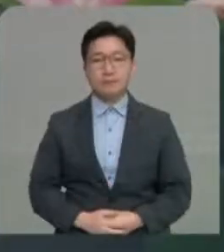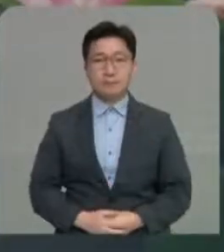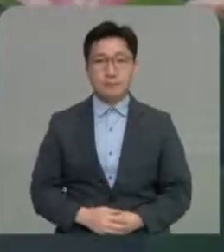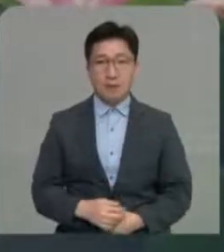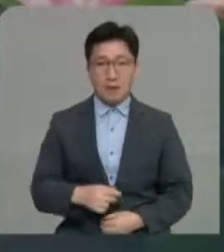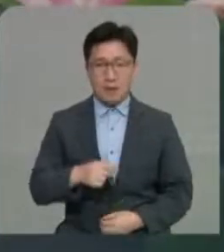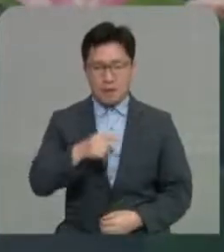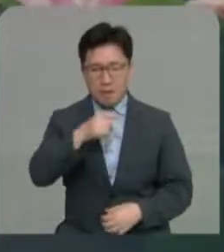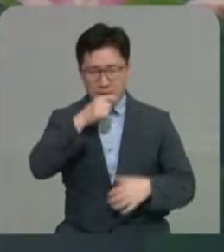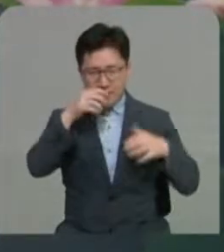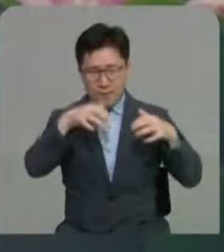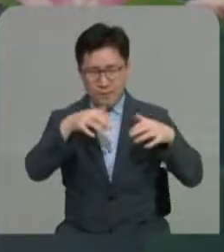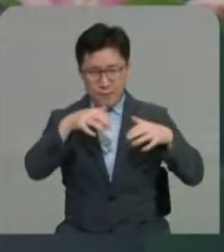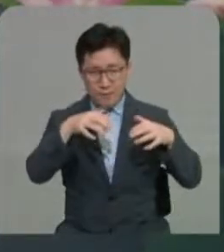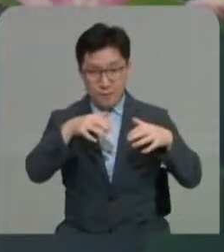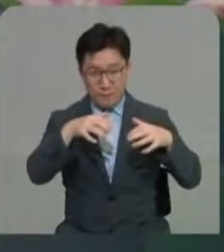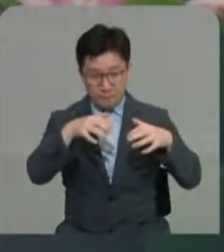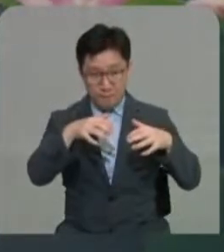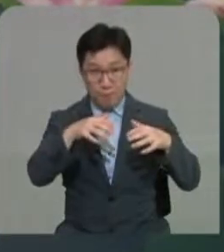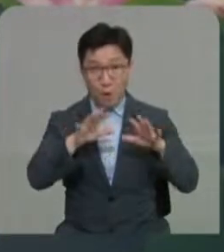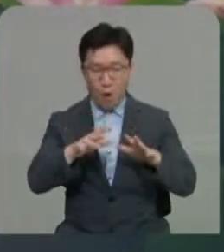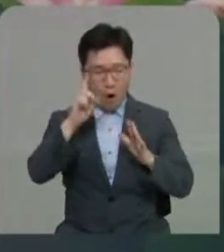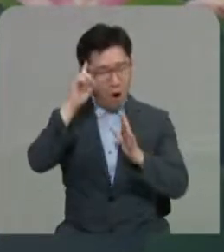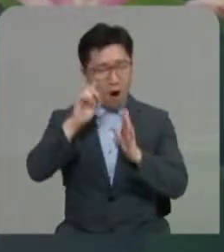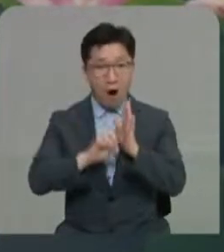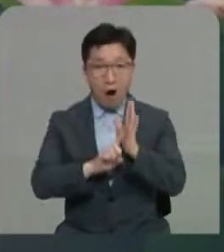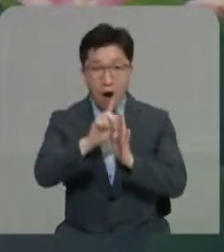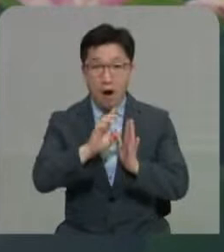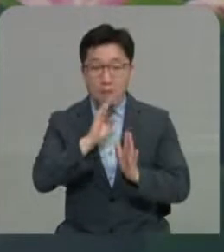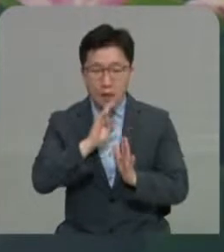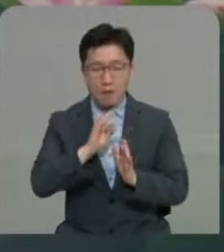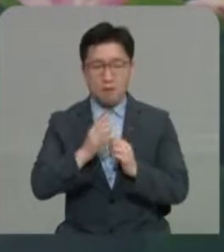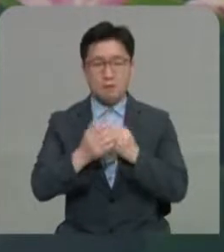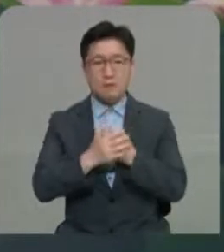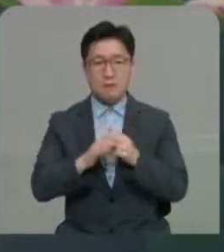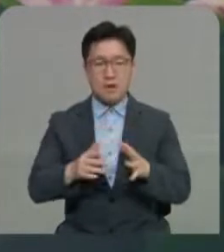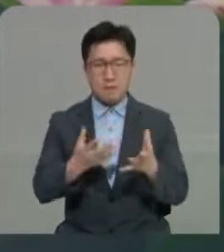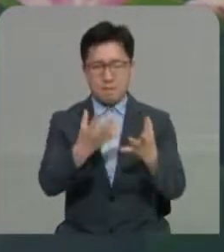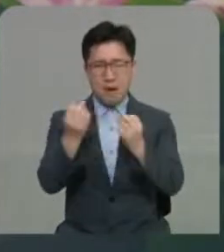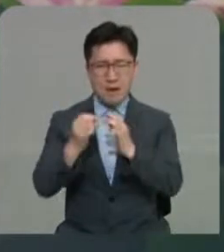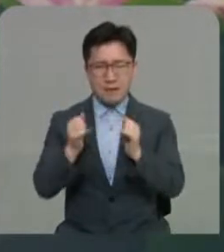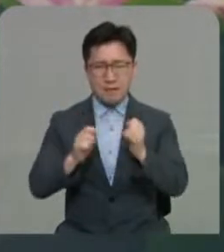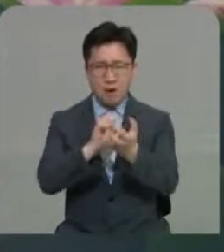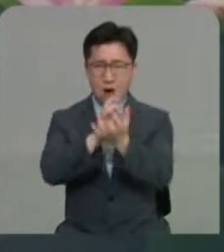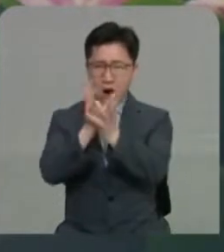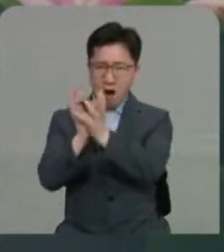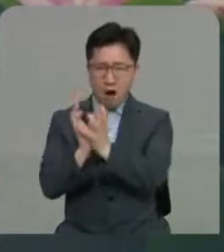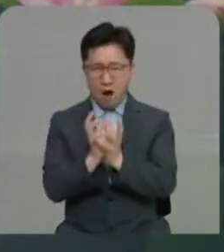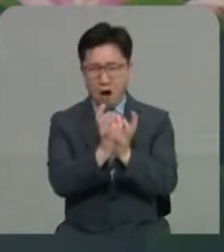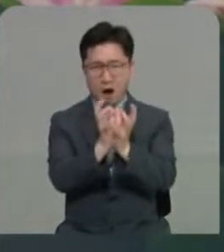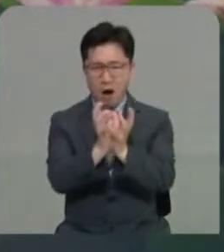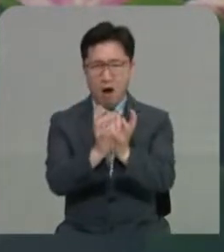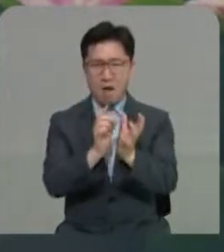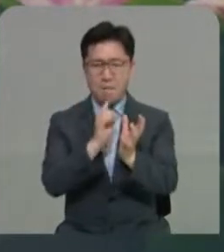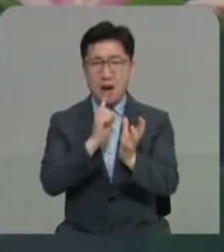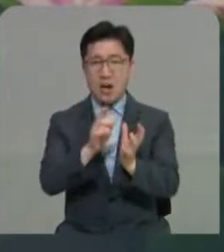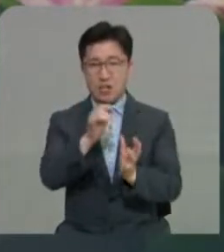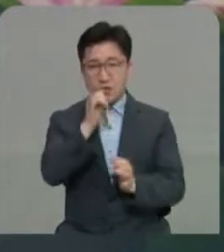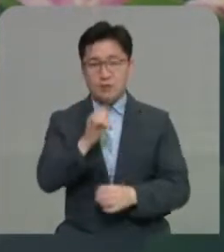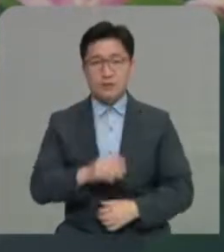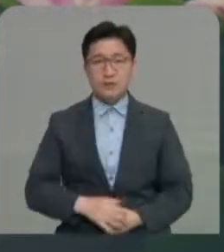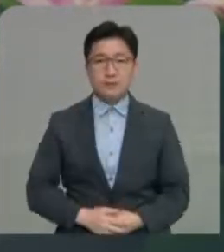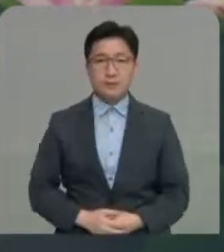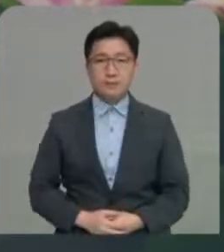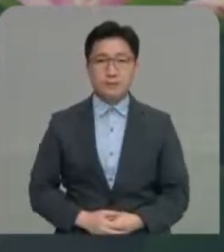장마가 몰고 온 묻어 비가 이어진 주말 전주 덕진공원 에는 수만 송이 연꽃이 활짝 펴 장관을 이루고